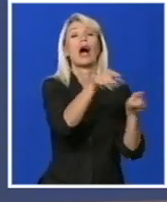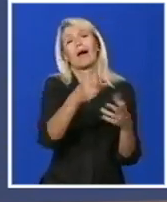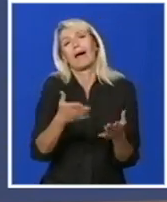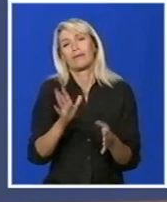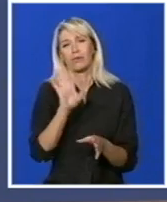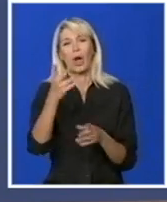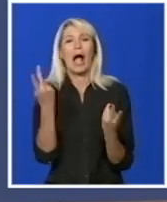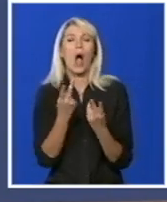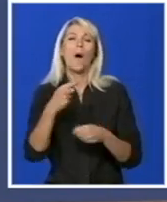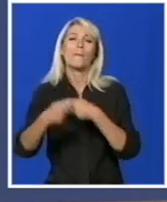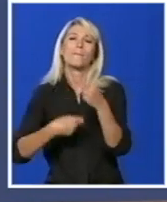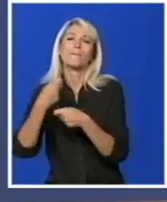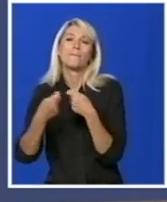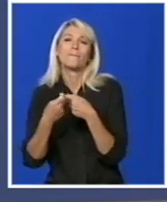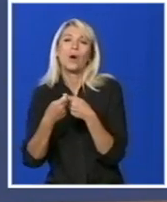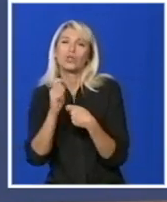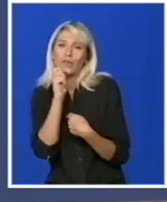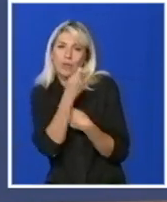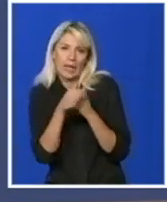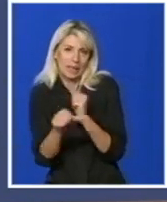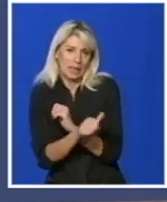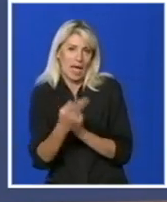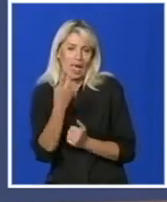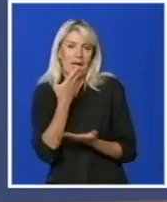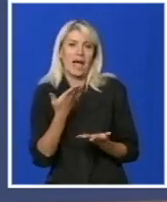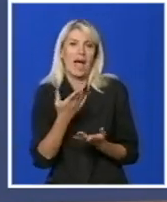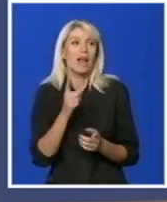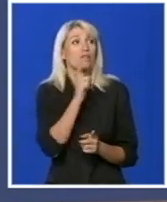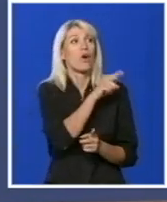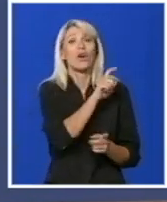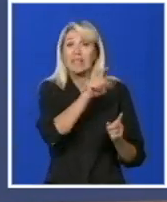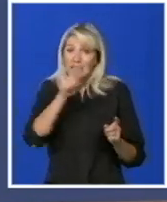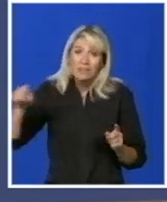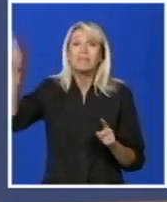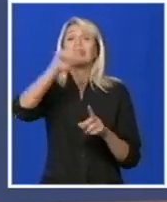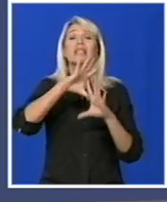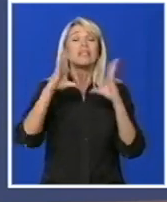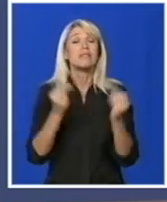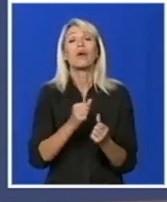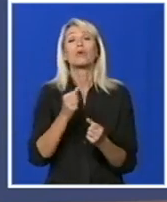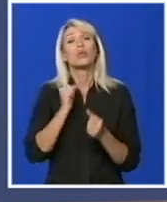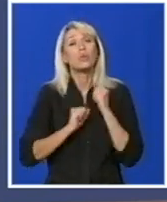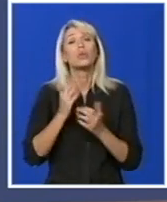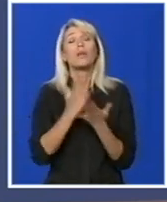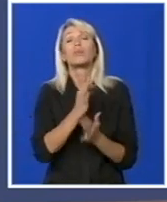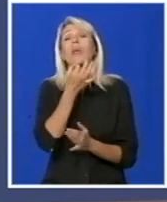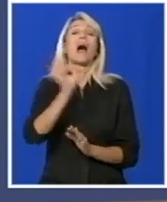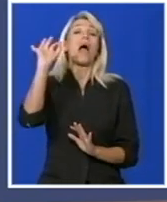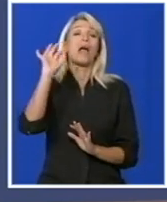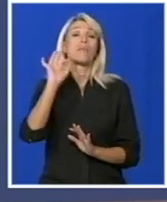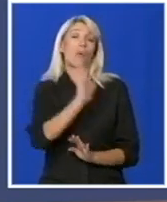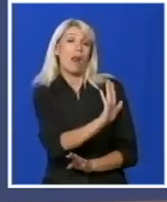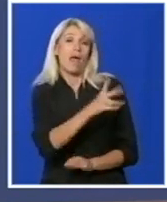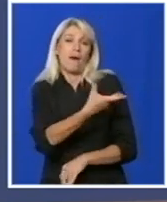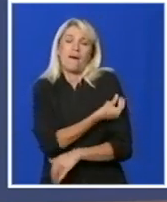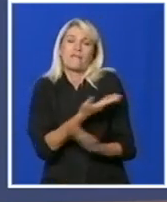poslovnu tajnu i svako polazi od toga da napravi najbolji potez, proizvede najbolju vakcinu. Ali da pri tome sigurno